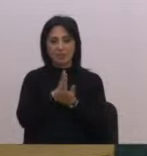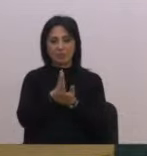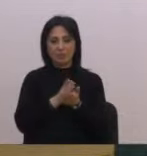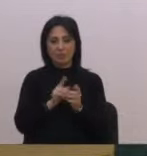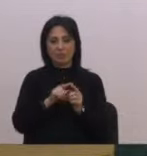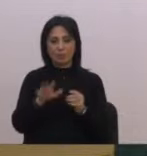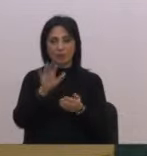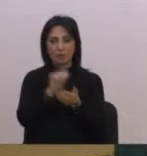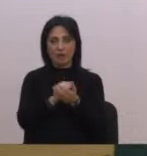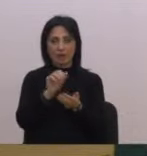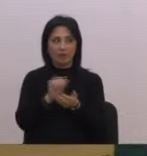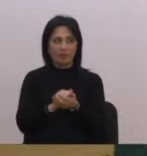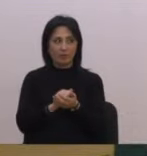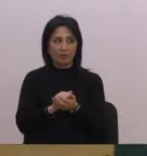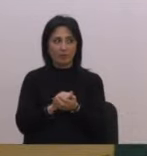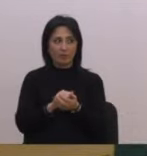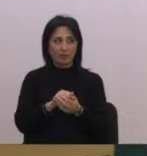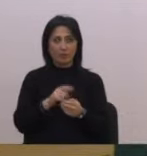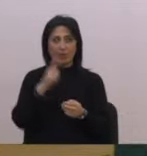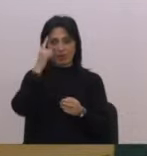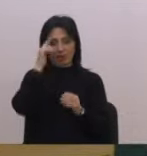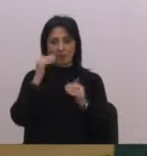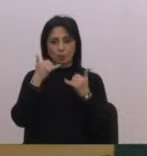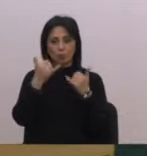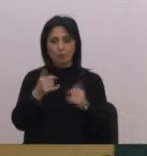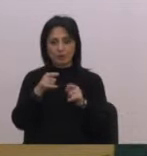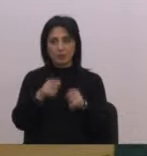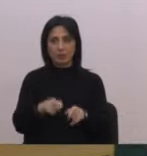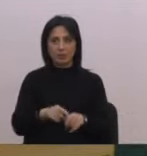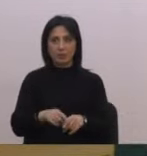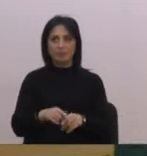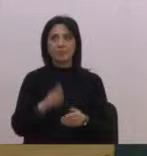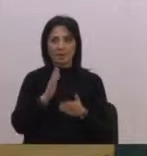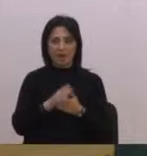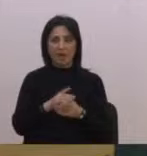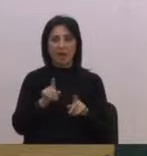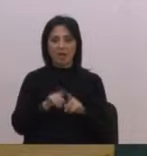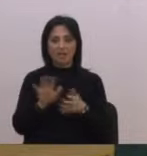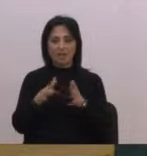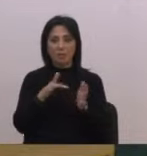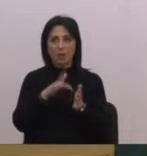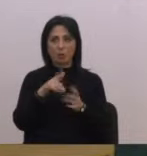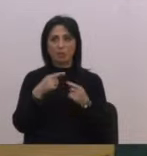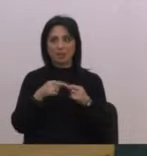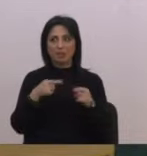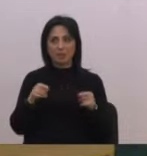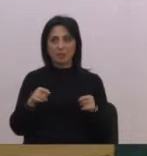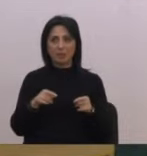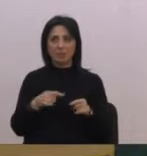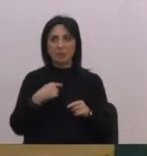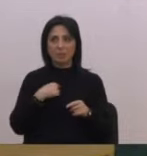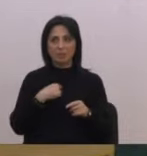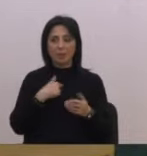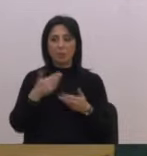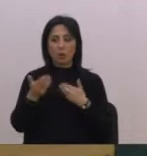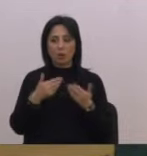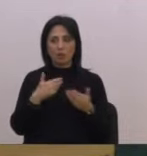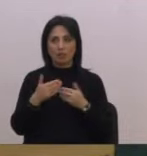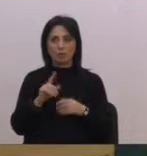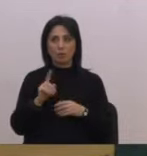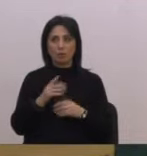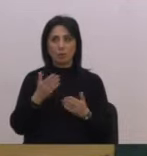განმავლობაში დაკავებული, თავს უძღვნის ამას. არიან ასეთი ბათუმელები და სხვებიც. მე მოგიწოდებთ,